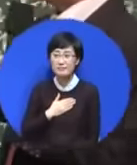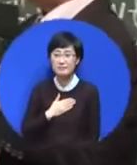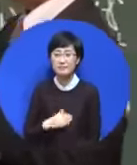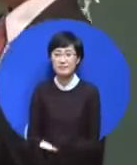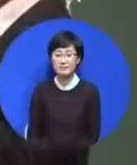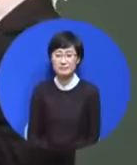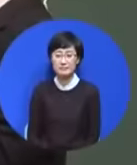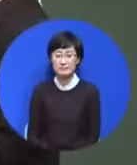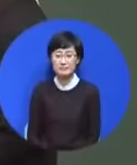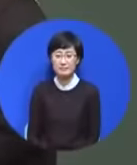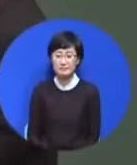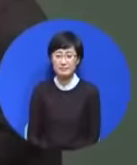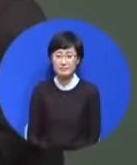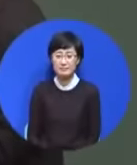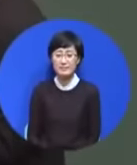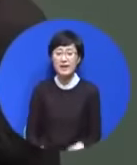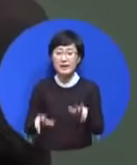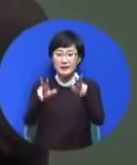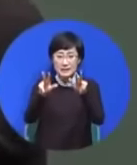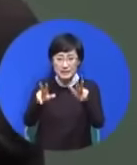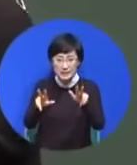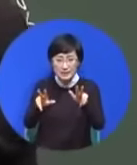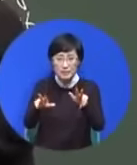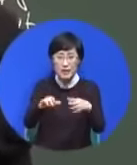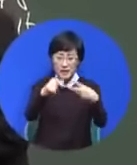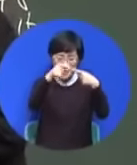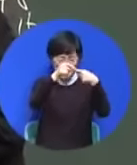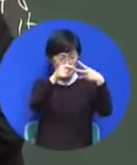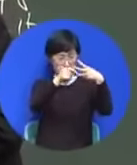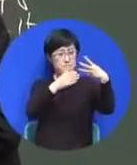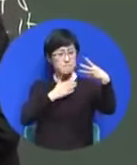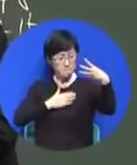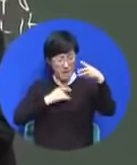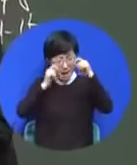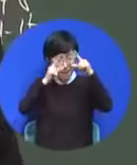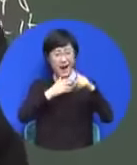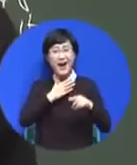그러니 얼마나 새로운 인생을 바르게 살게